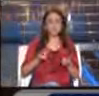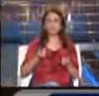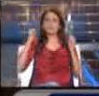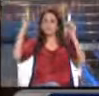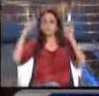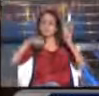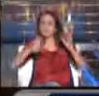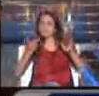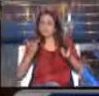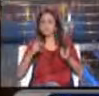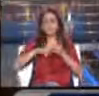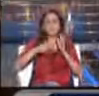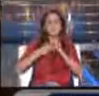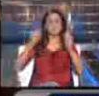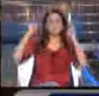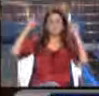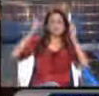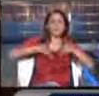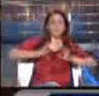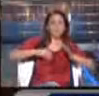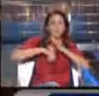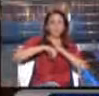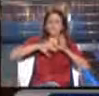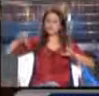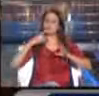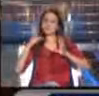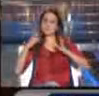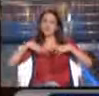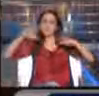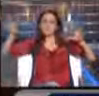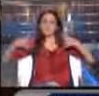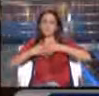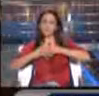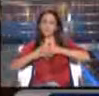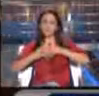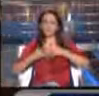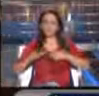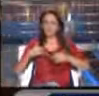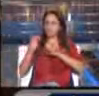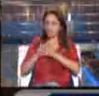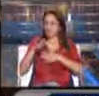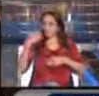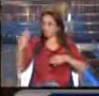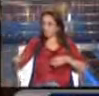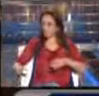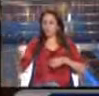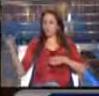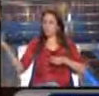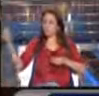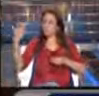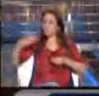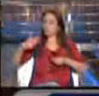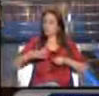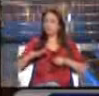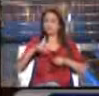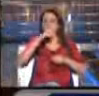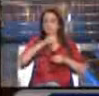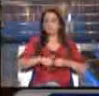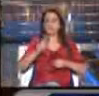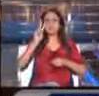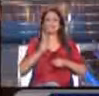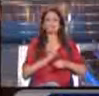هيشجع النهارده هيحصل كذا كذا كذا كذا. فانا لما زميلي ده ما بقاش جنبي ومش واحد دول 72 واحد،